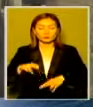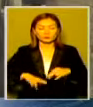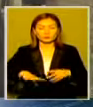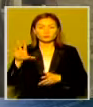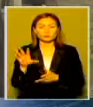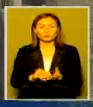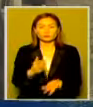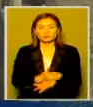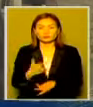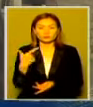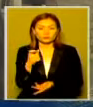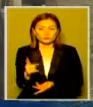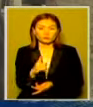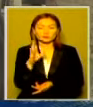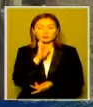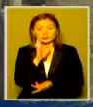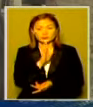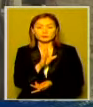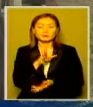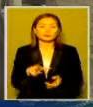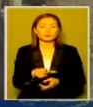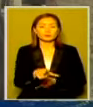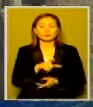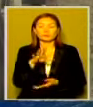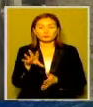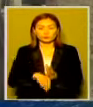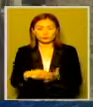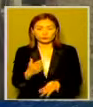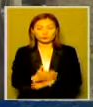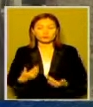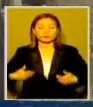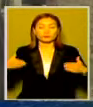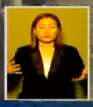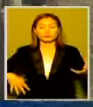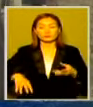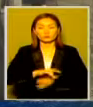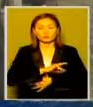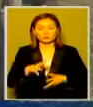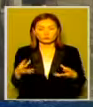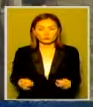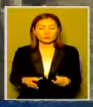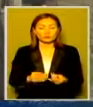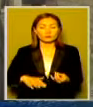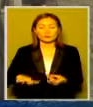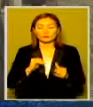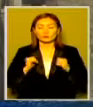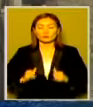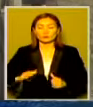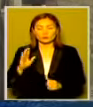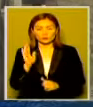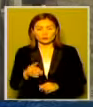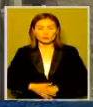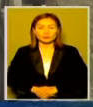инженерно-коммуникационные системы: асфальт, вода, свет, газ, тротуар. Поздравляю с праздником Победы, пусть в нашей стране всегда будет мир